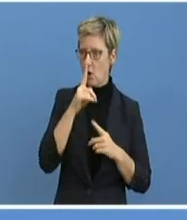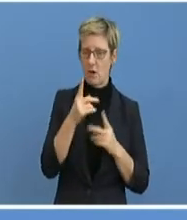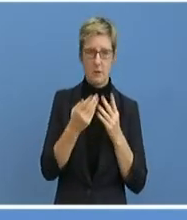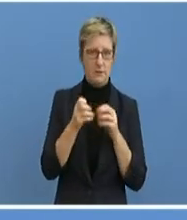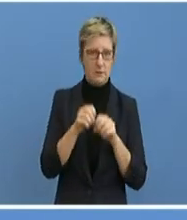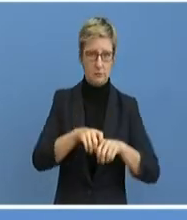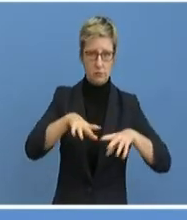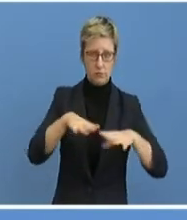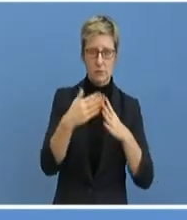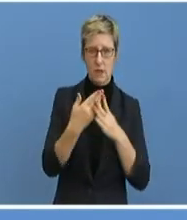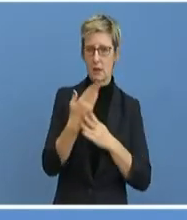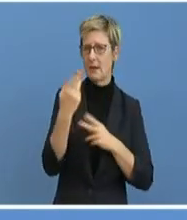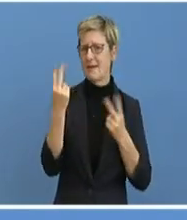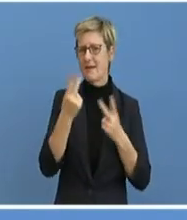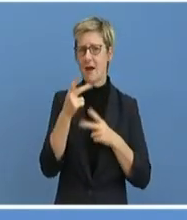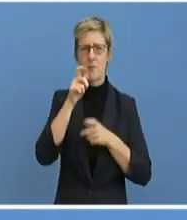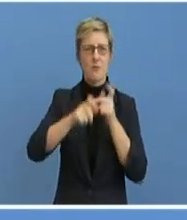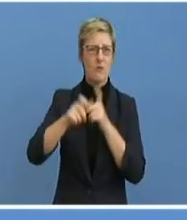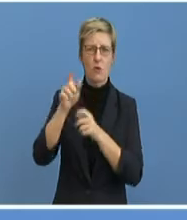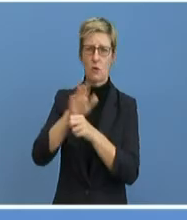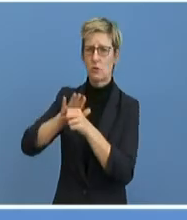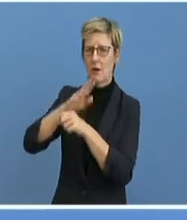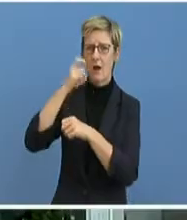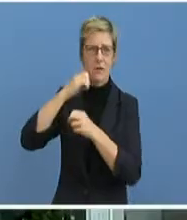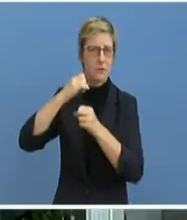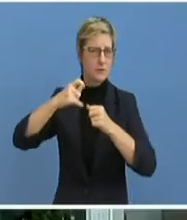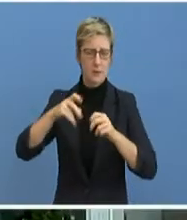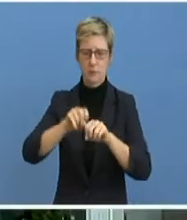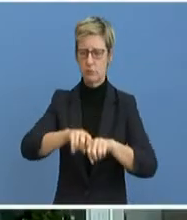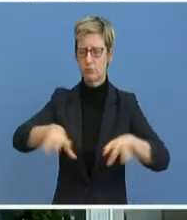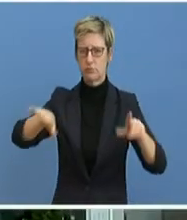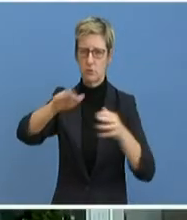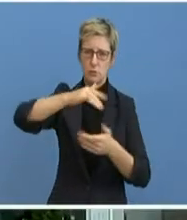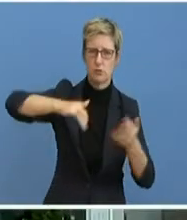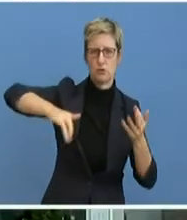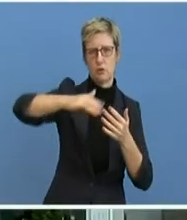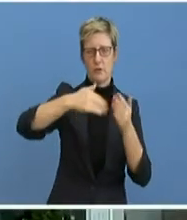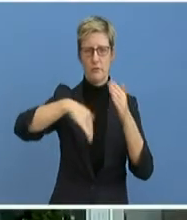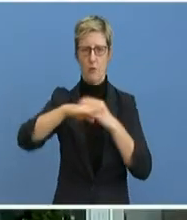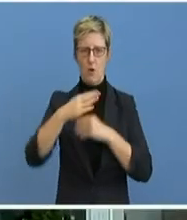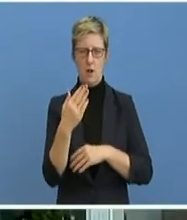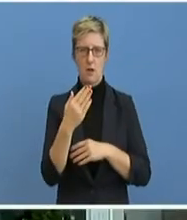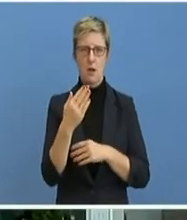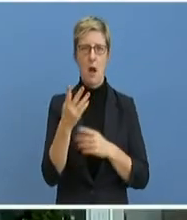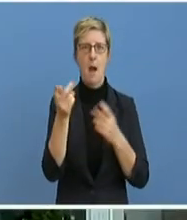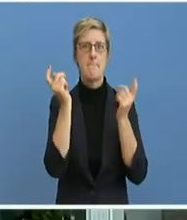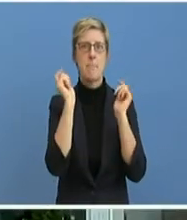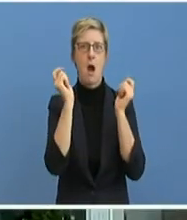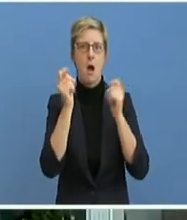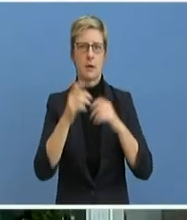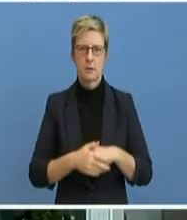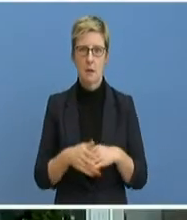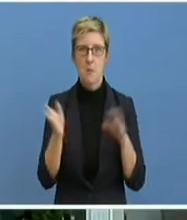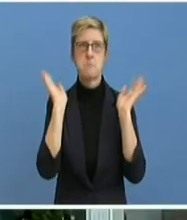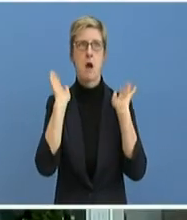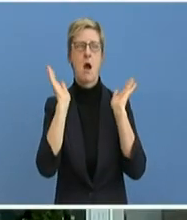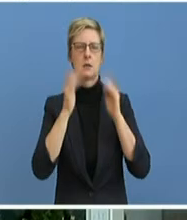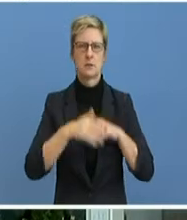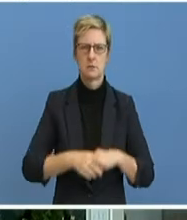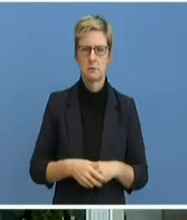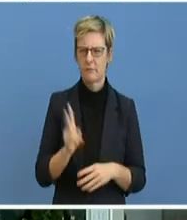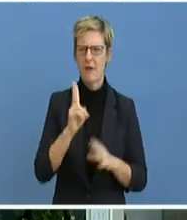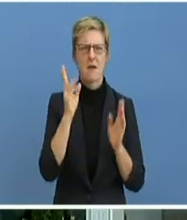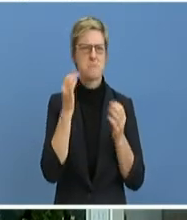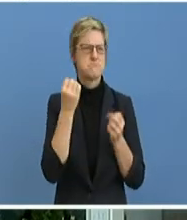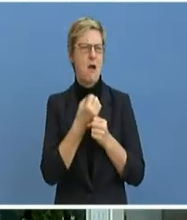den zu erwartenden gesundheitlichen Folgen. Und ich bin ganz gegen den Begriff der Panikmache, denn ich kenne niemanden, der Panik macht. Ganz